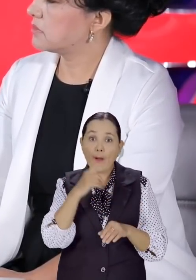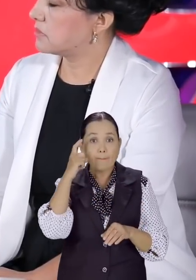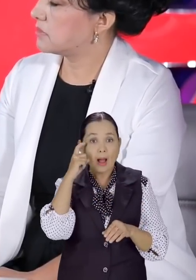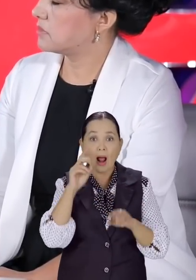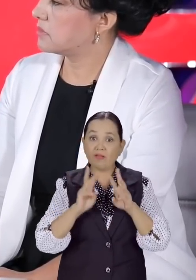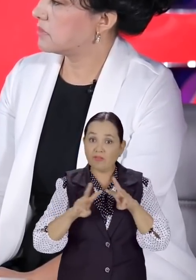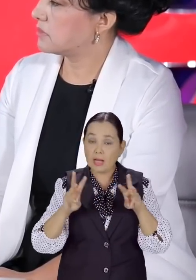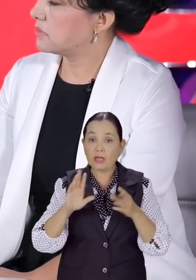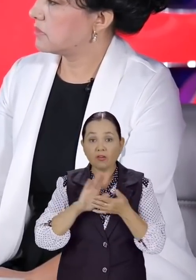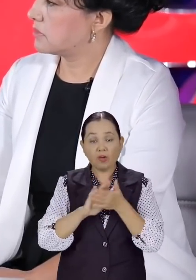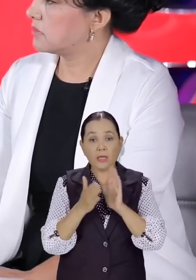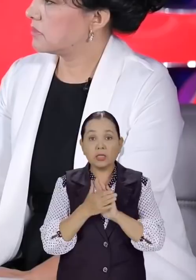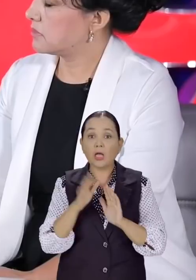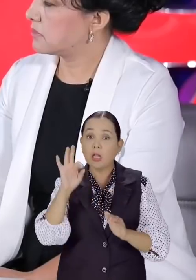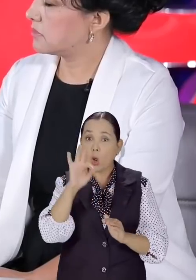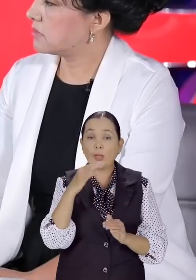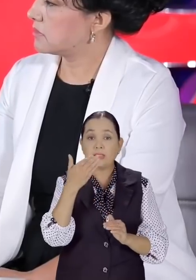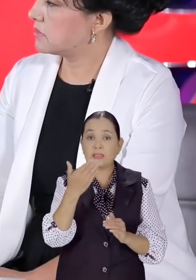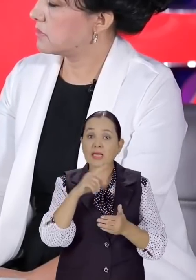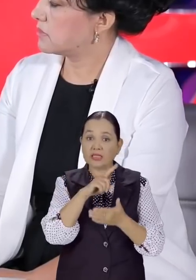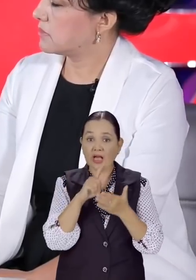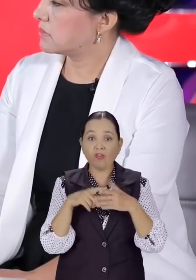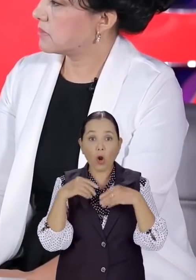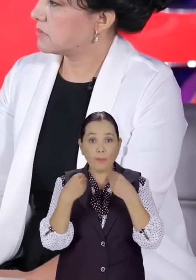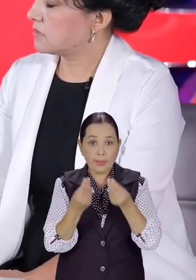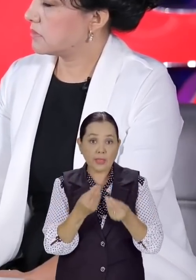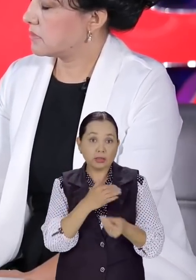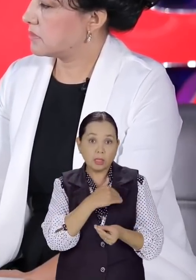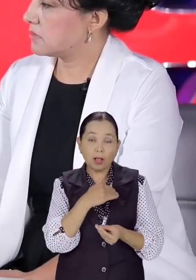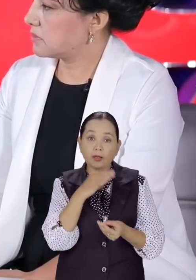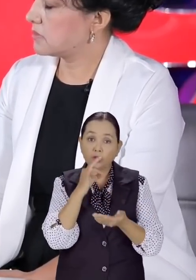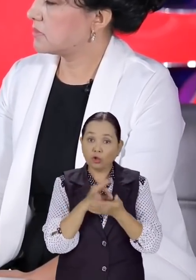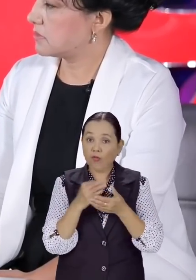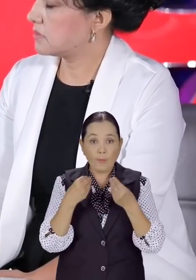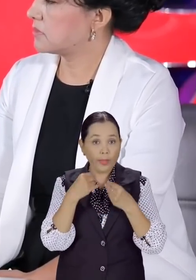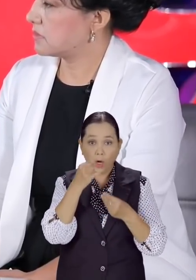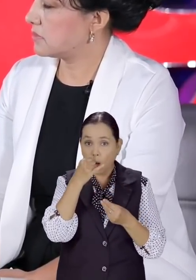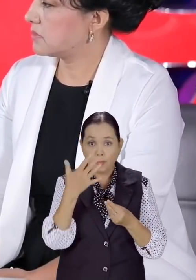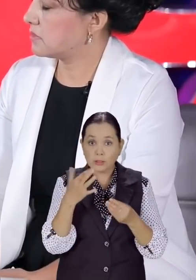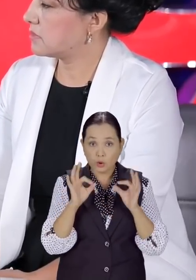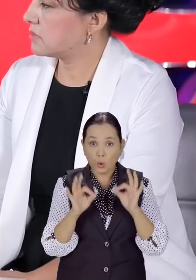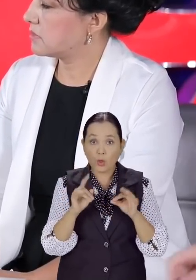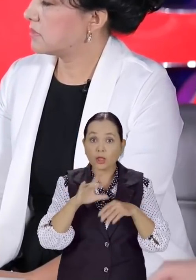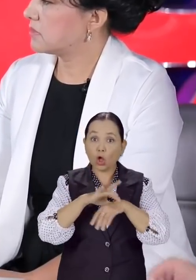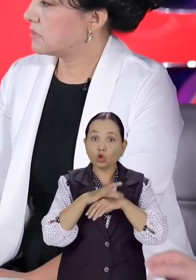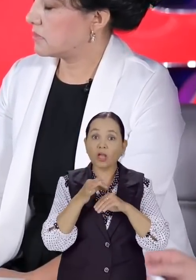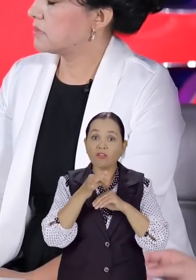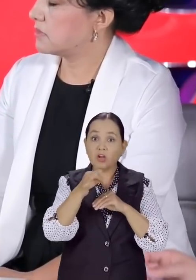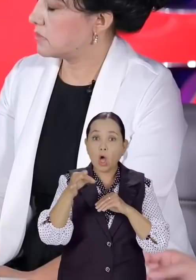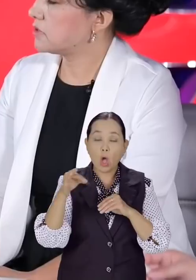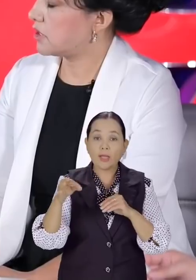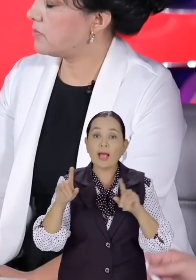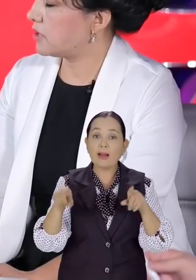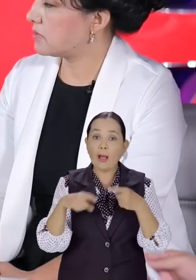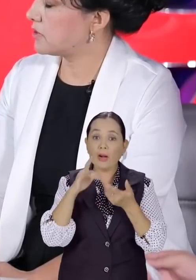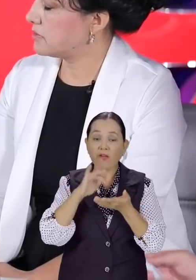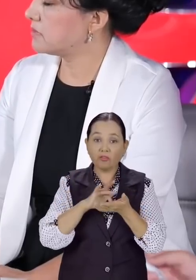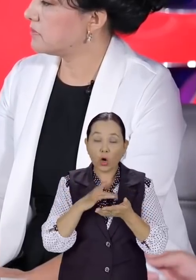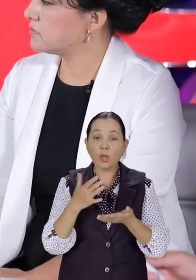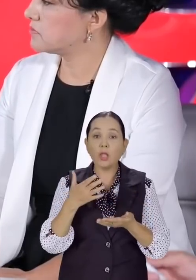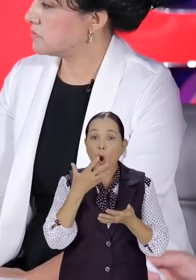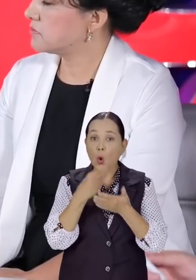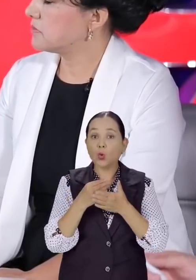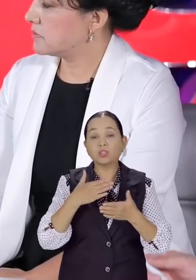mahalla vazirligi degan vaziyatlar bo'yicha sizga savol bersak, demak, hozir javob bera olmaysiz, to'g'rimi? Siz Toshkent viloyati reabilitatsiya markazi rahbari